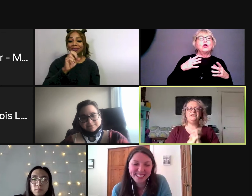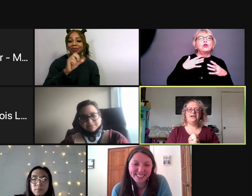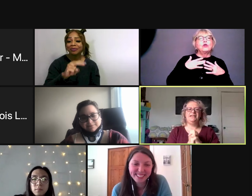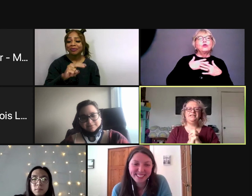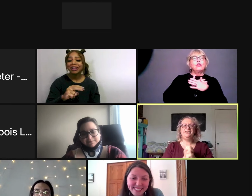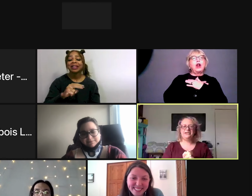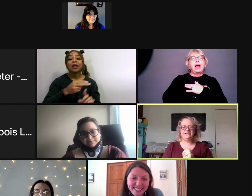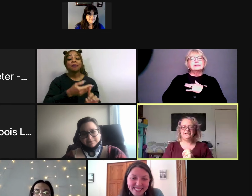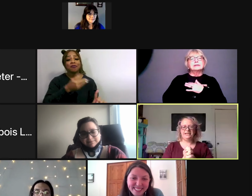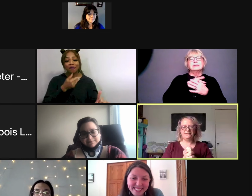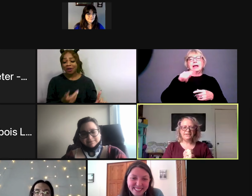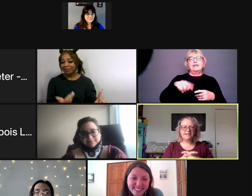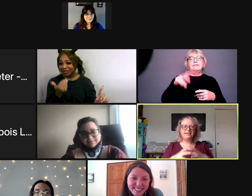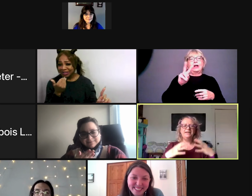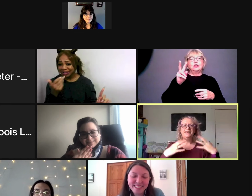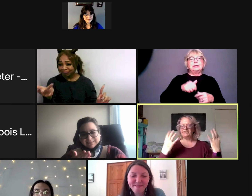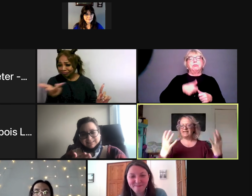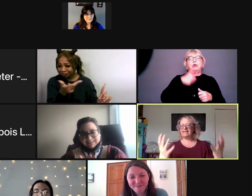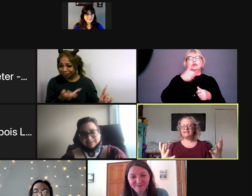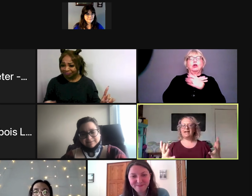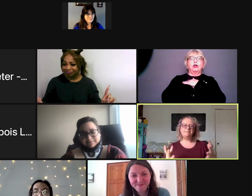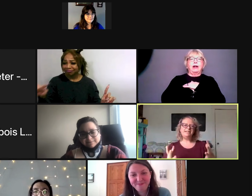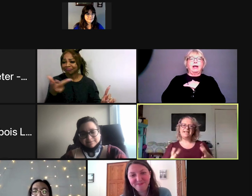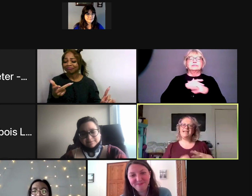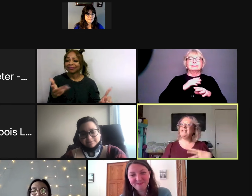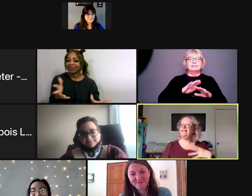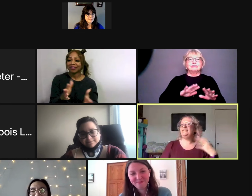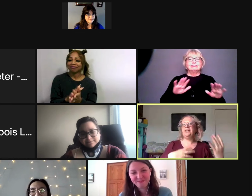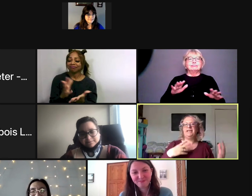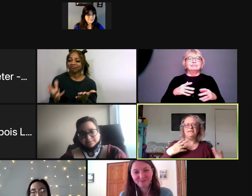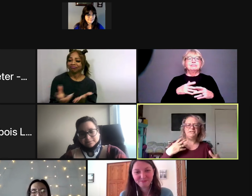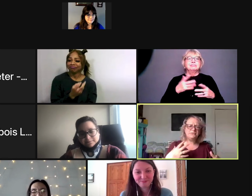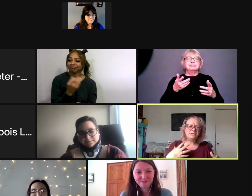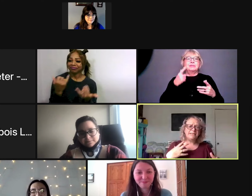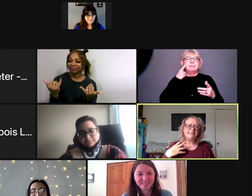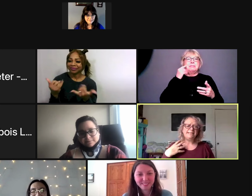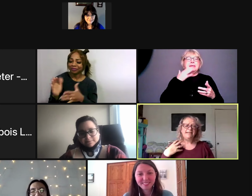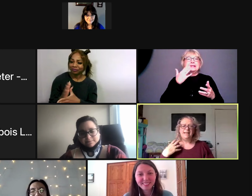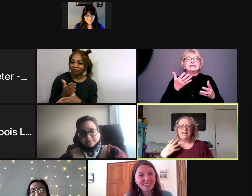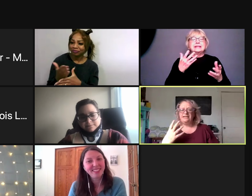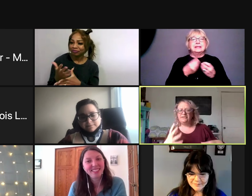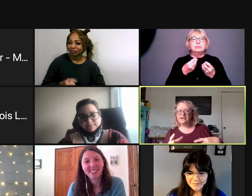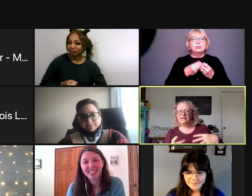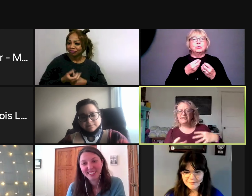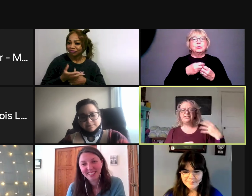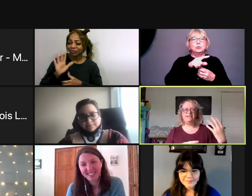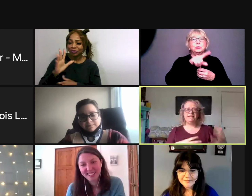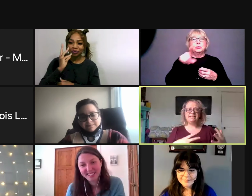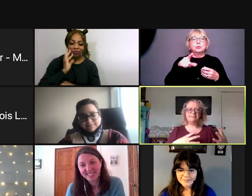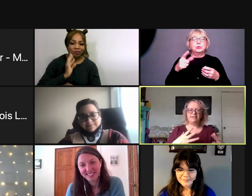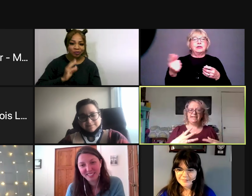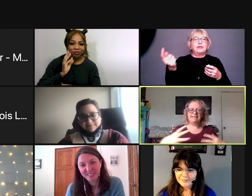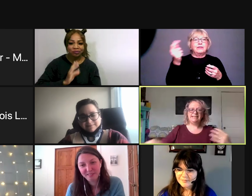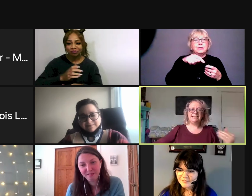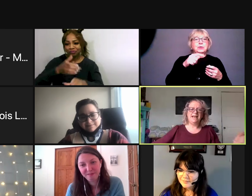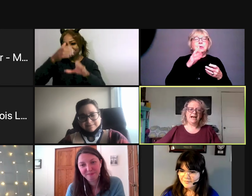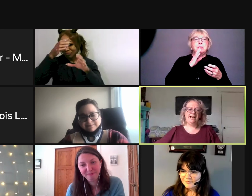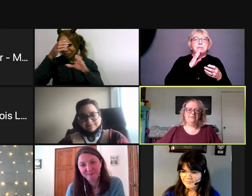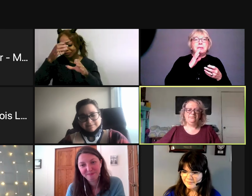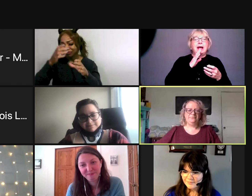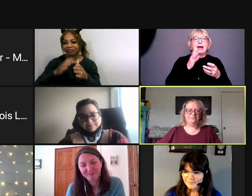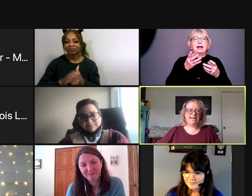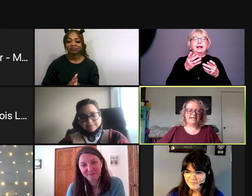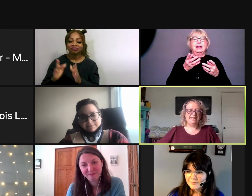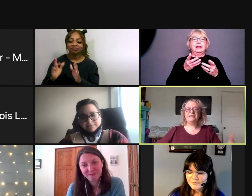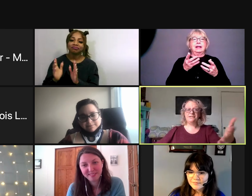ce soit encore plus relax vendredi alors encore une fois merci à nos panélistes merci d'avoir pris le temps de venir parmi nous aujourd'hui partager